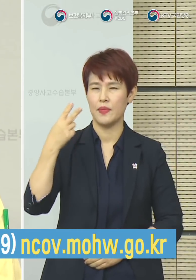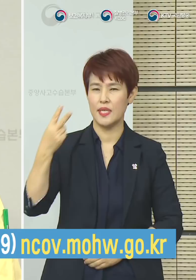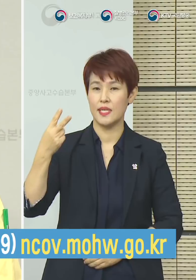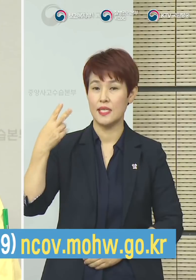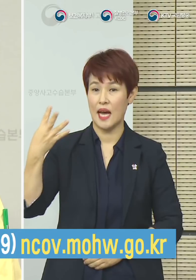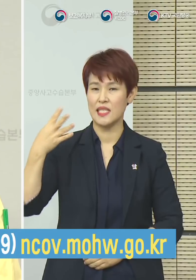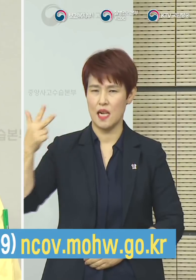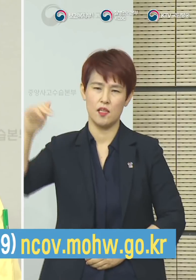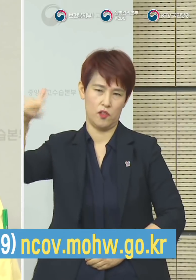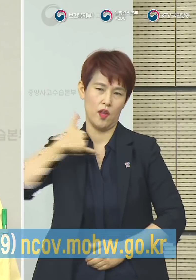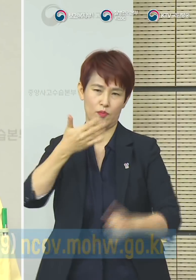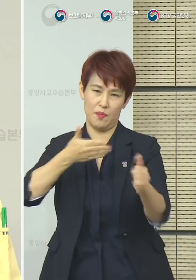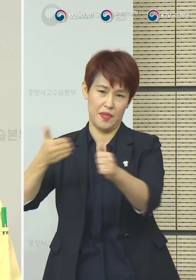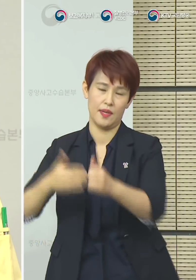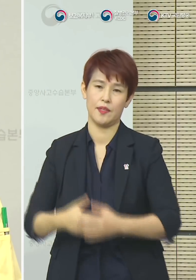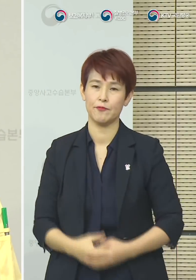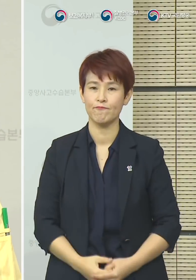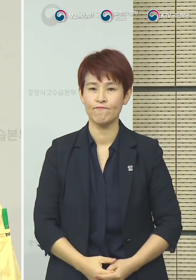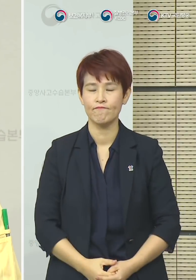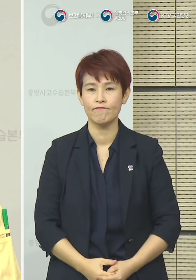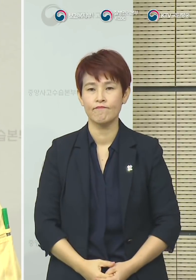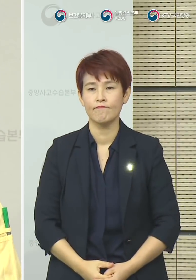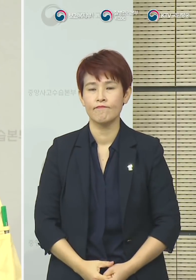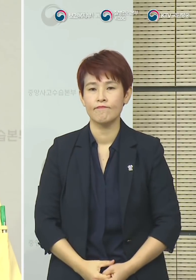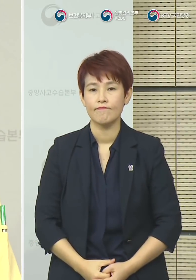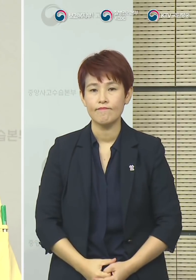044-202-3247로 연락 주시기 바랍니다.